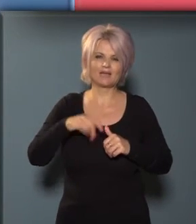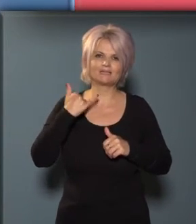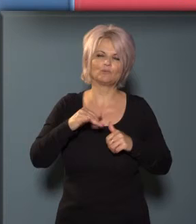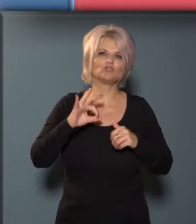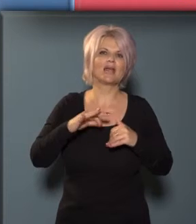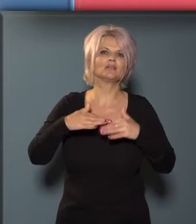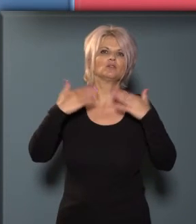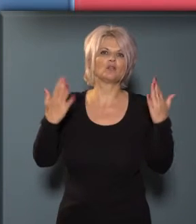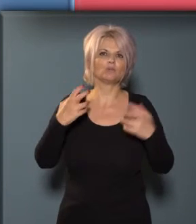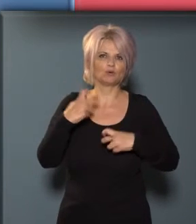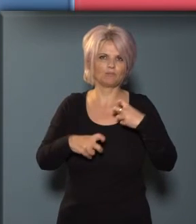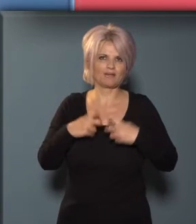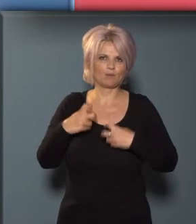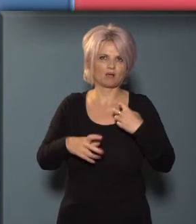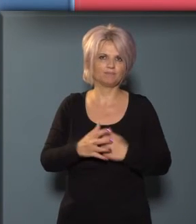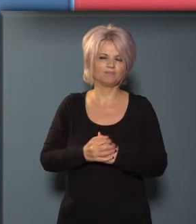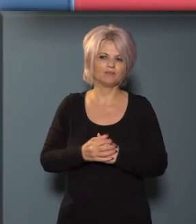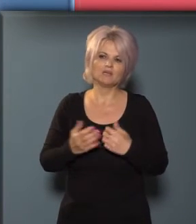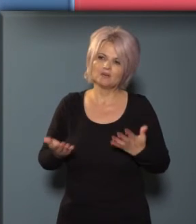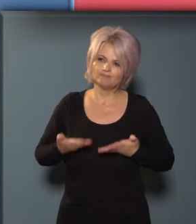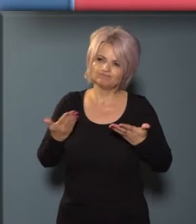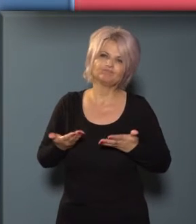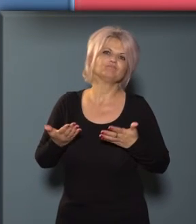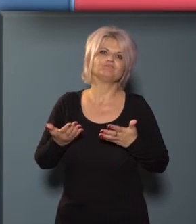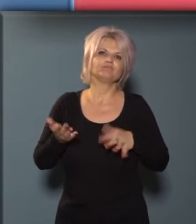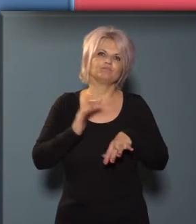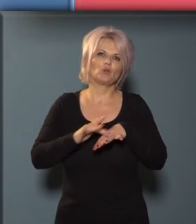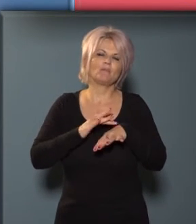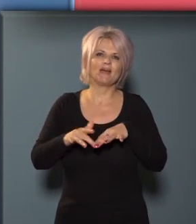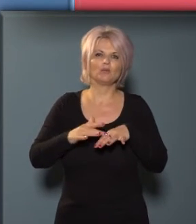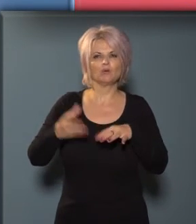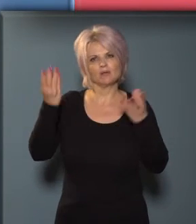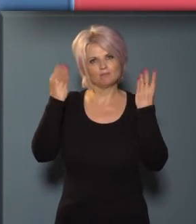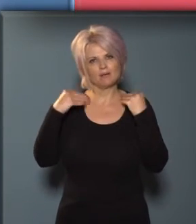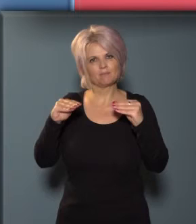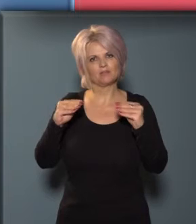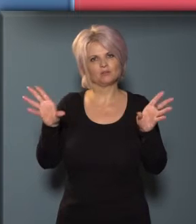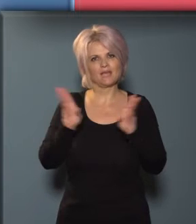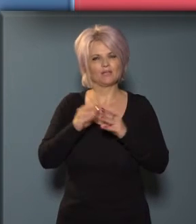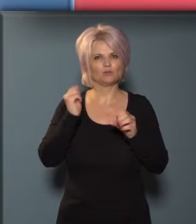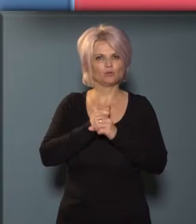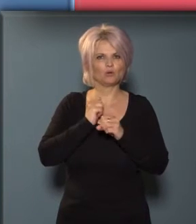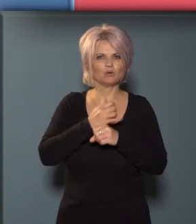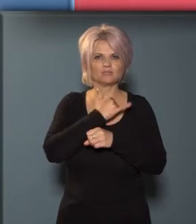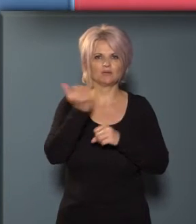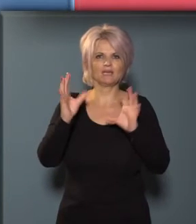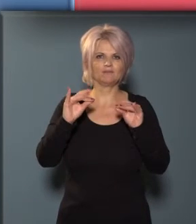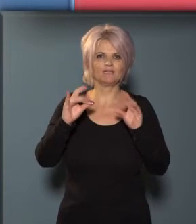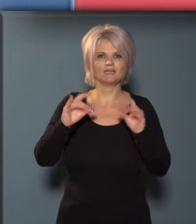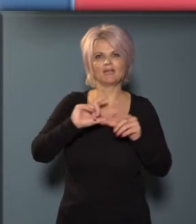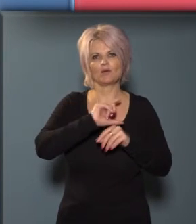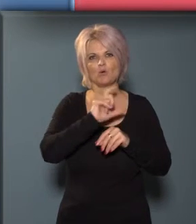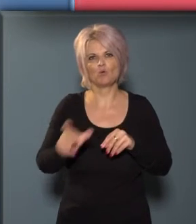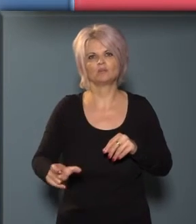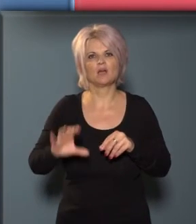legnagyobb problémánk. Igyekszünk megbecsülni azokat, akik itt dolgoznak velünk évtizedek óta, és